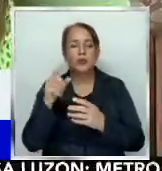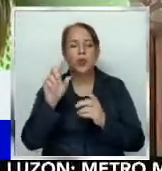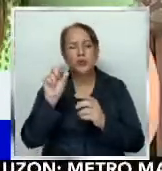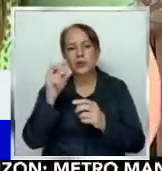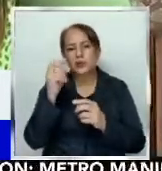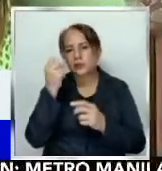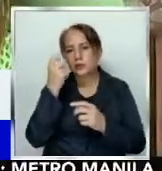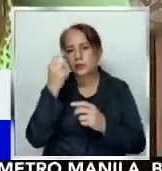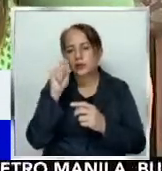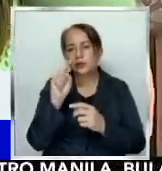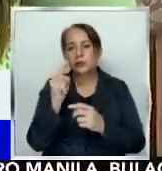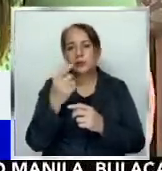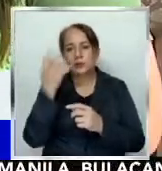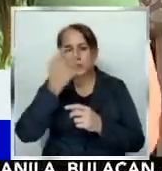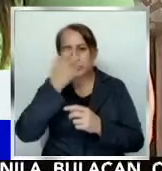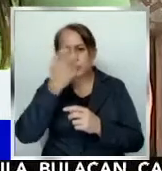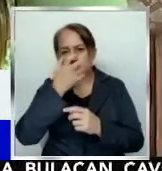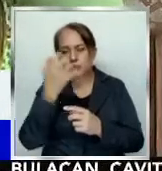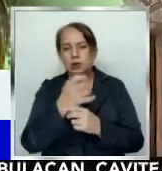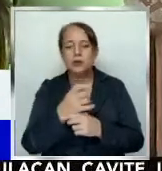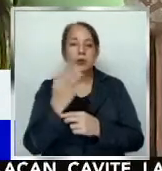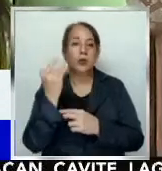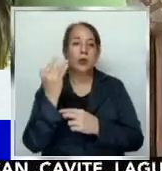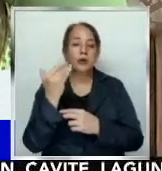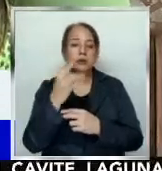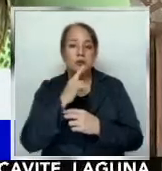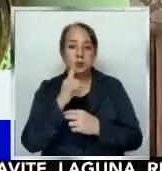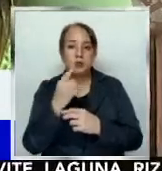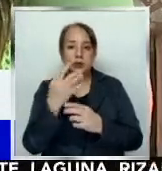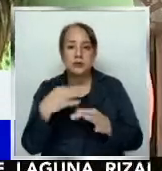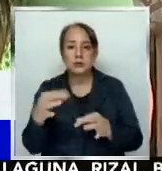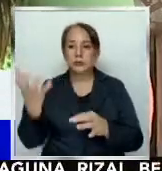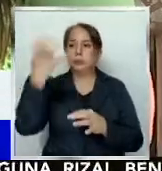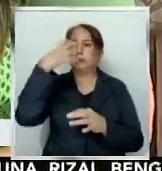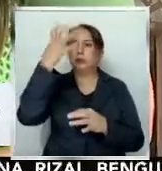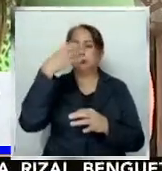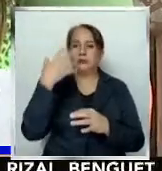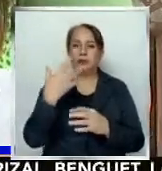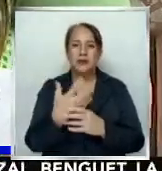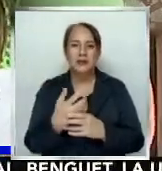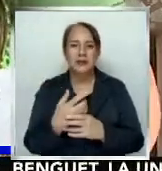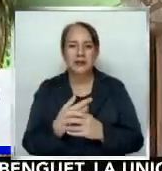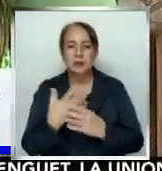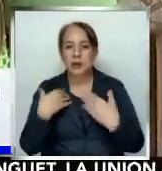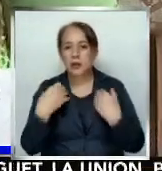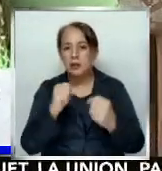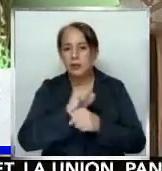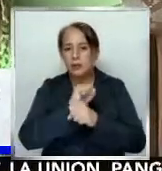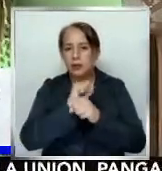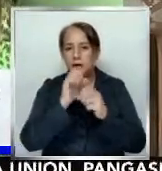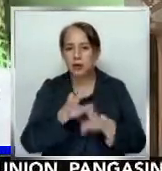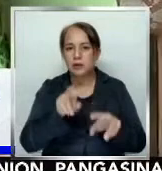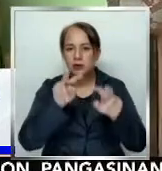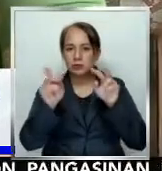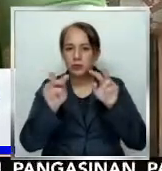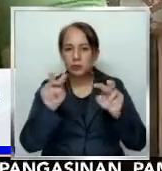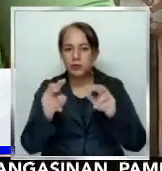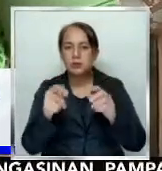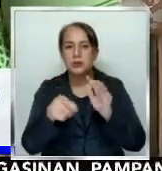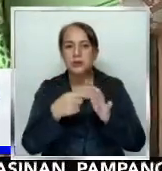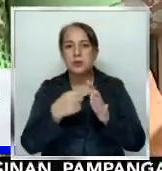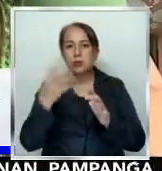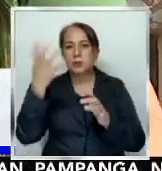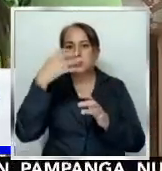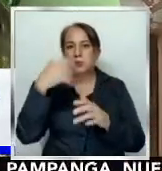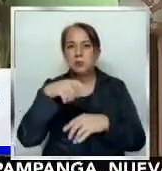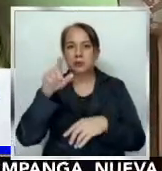huwag magagalit, ganun. Kasi talagang minsan nasisigawan. Yung mga health workers na iba na nagmo-monitor, nasisigawan sila. Kailangan daw